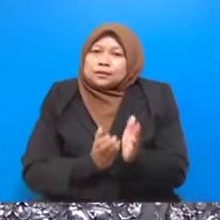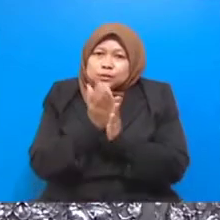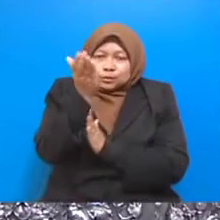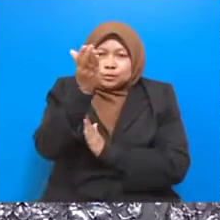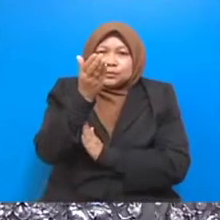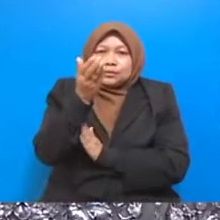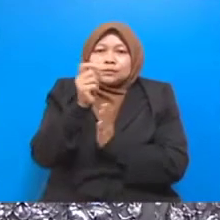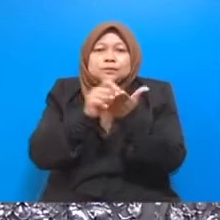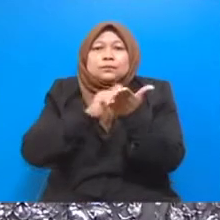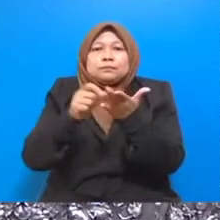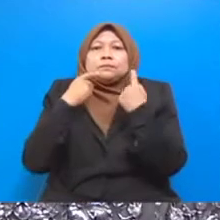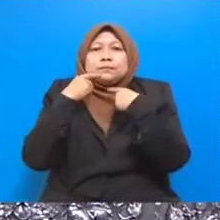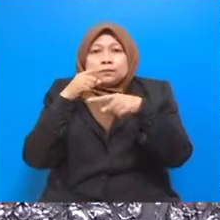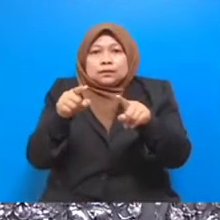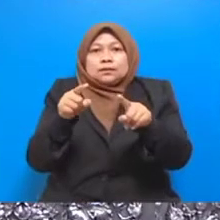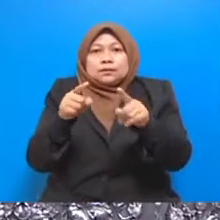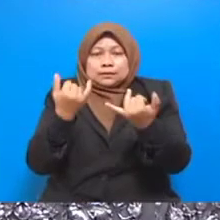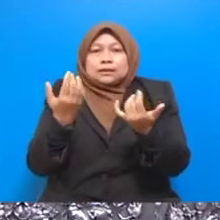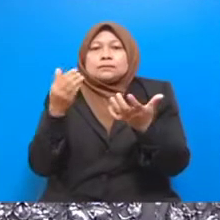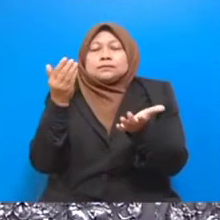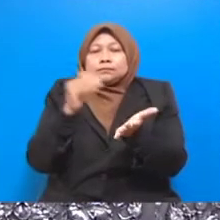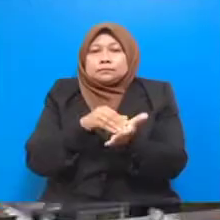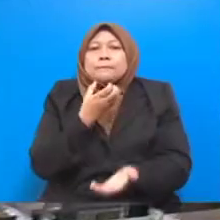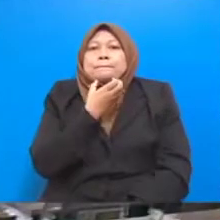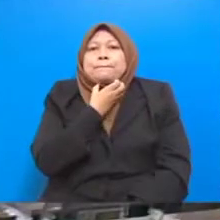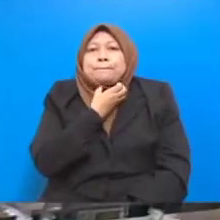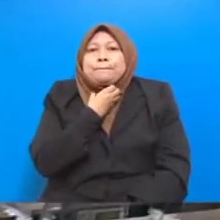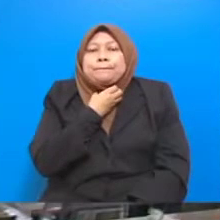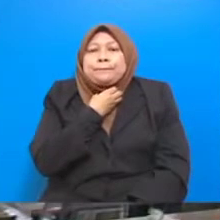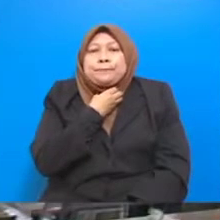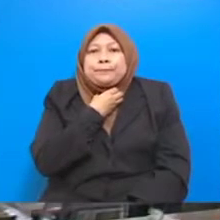itu dia swatch yang bahwa much parit buntar